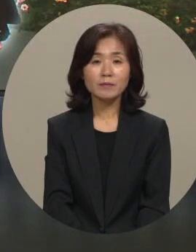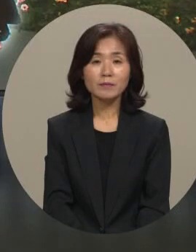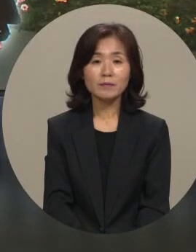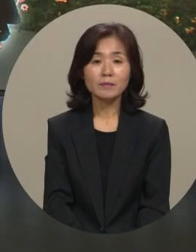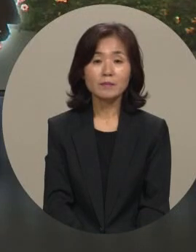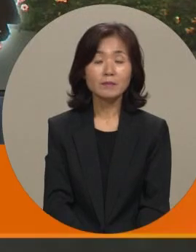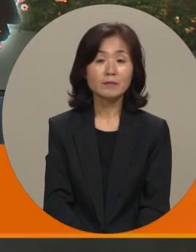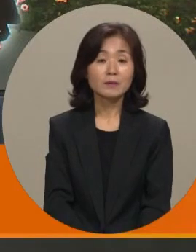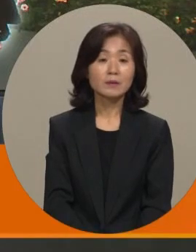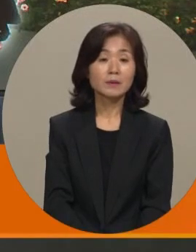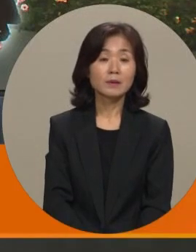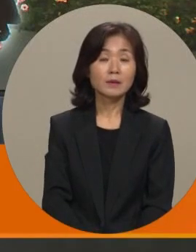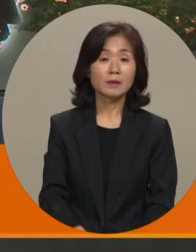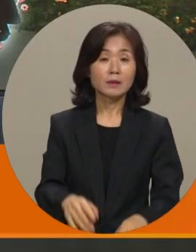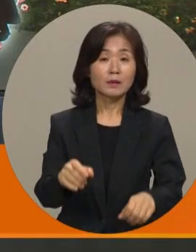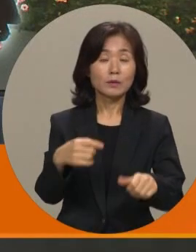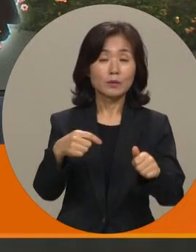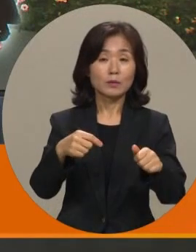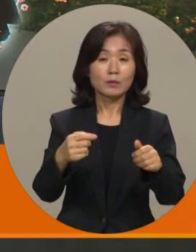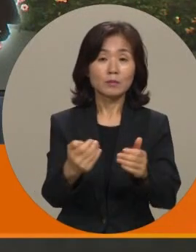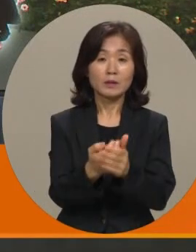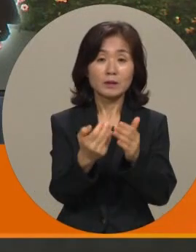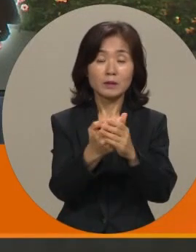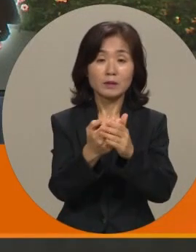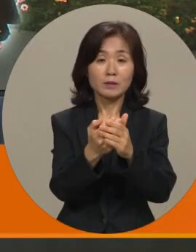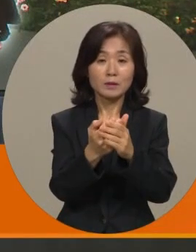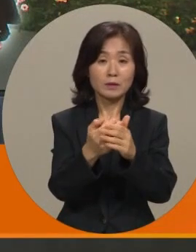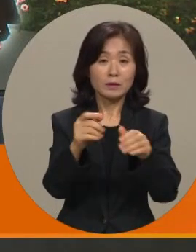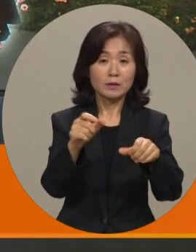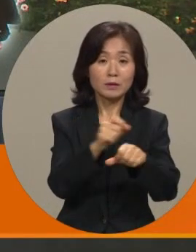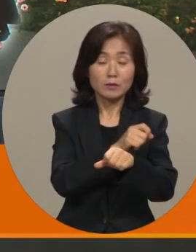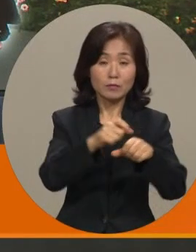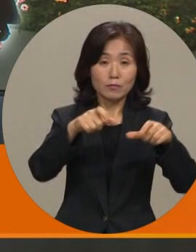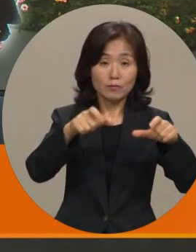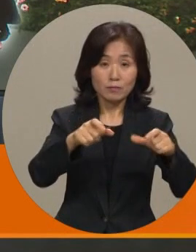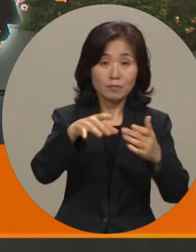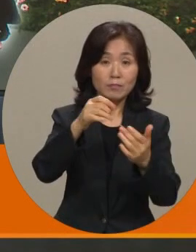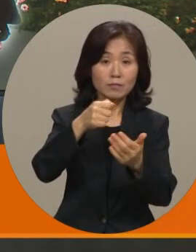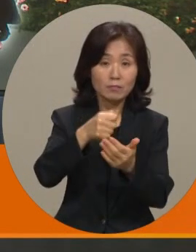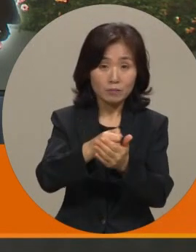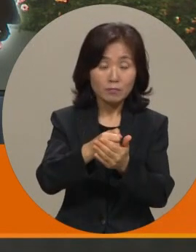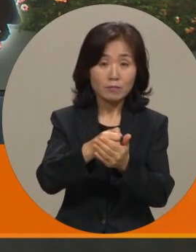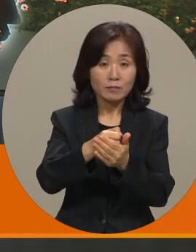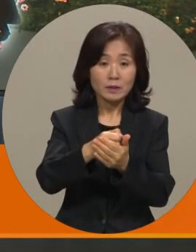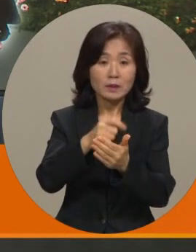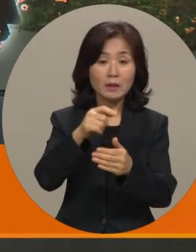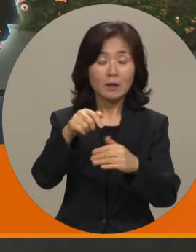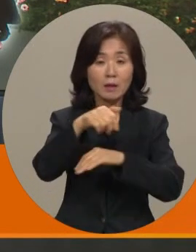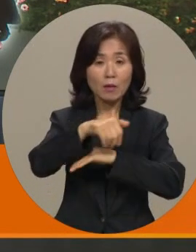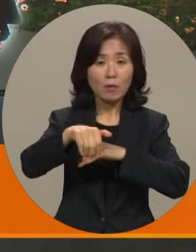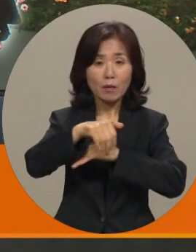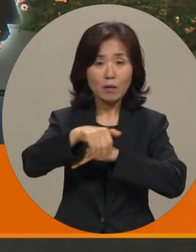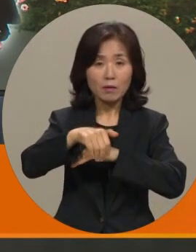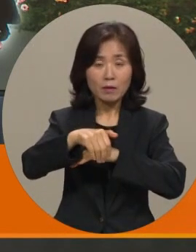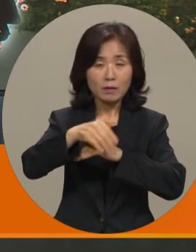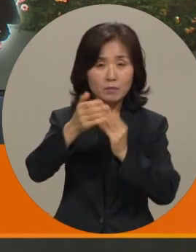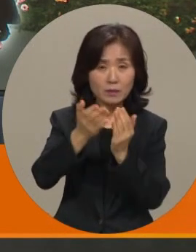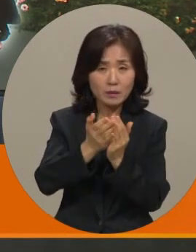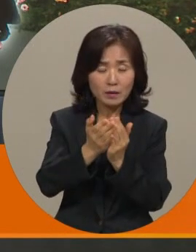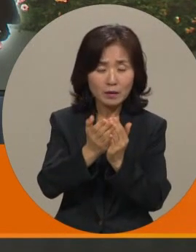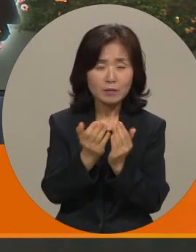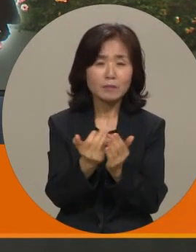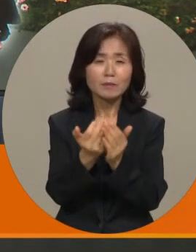1차 교육 발전 특구에 지정된 지방 자치 단체는이 계획서를 바탕으로 특구 조성에 한창 힘을 쏟고